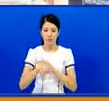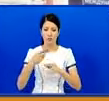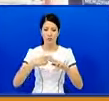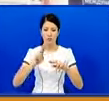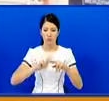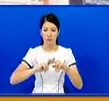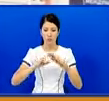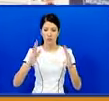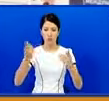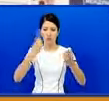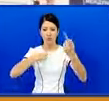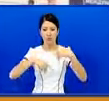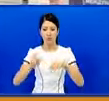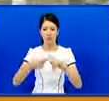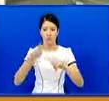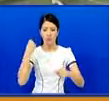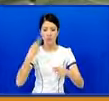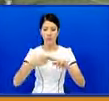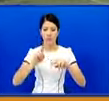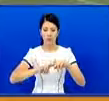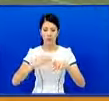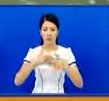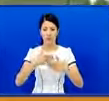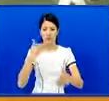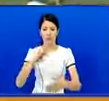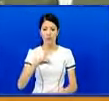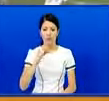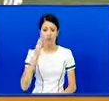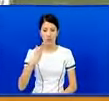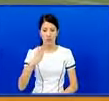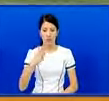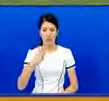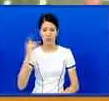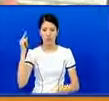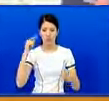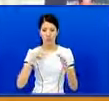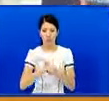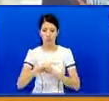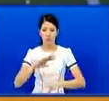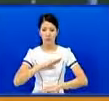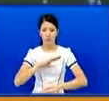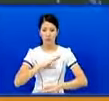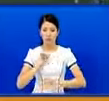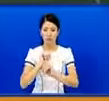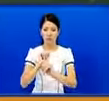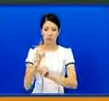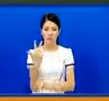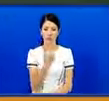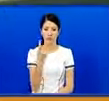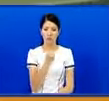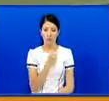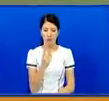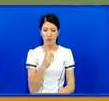тиіп кері қайтты. Осы сәтте допты қайтарған Еркебұлан Тұңғышбаевтың соққысына қақпашы Нәзірқұлов тосқауыл қойды. Үшінші рет шалқалай жатып